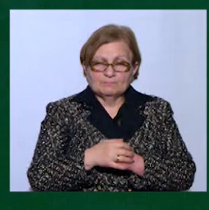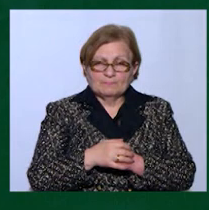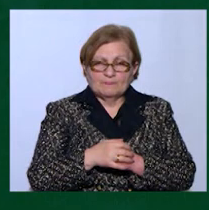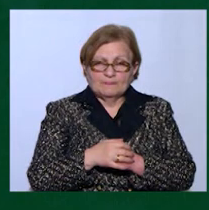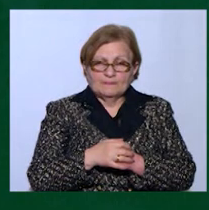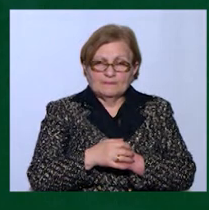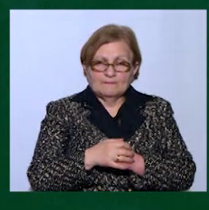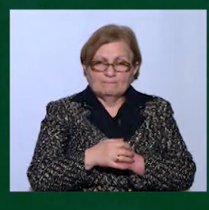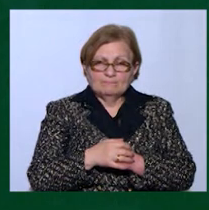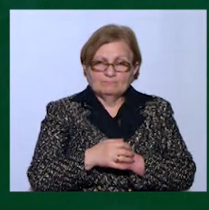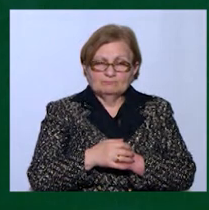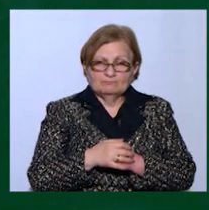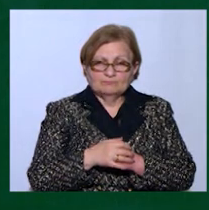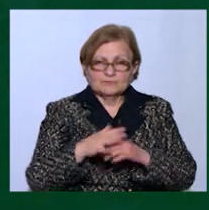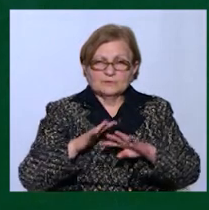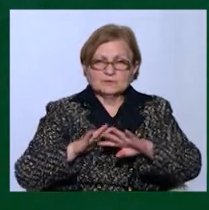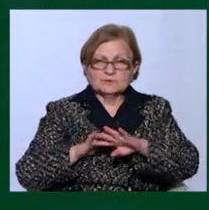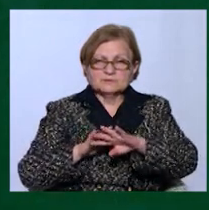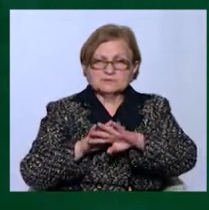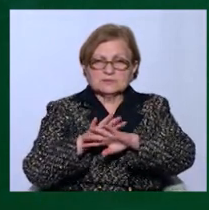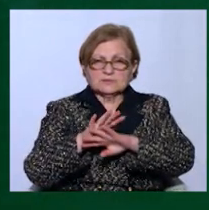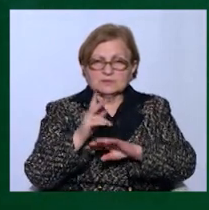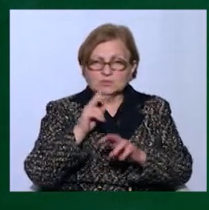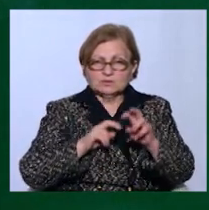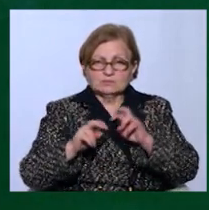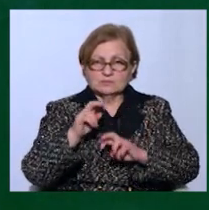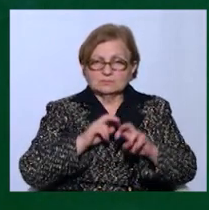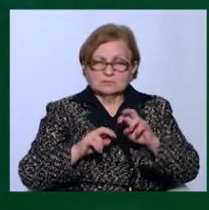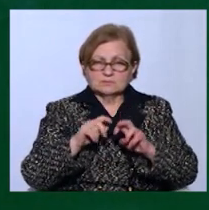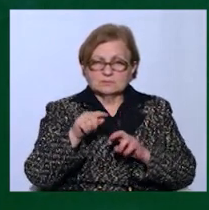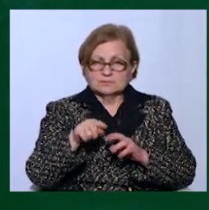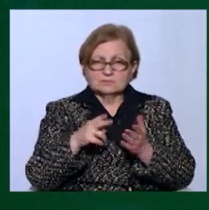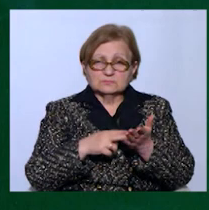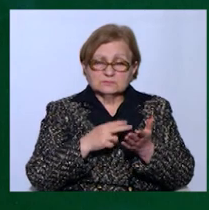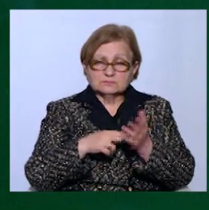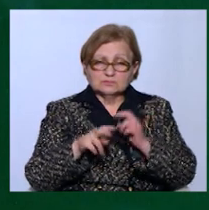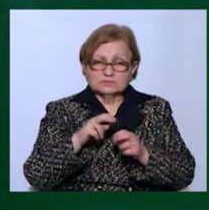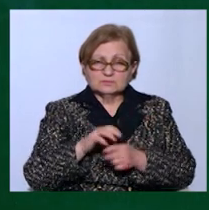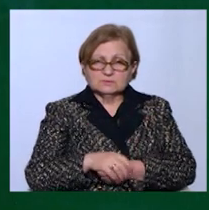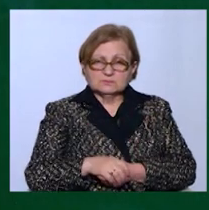სახე, აი ესეთი ცხლი უნდა მოიძიოთ თქვენს რეულებში, წიგნებში